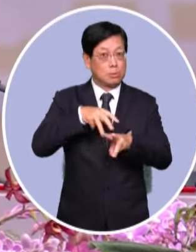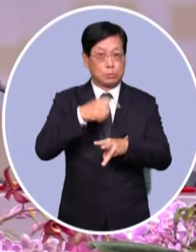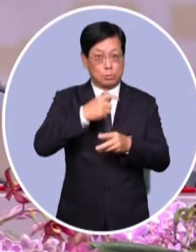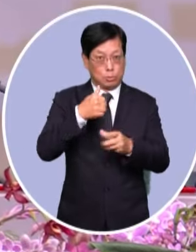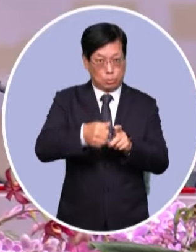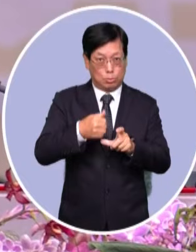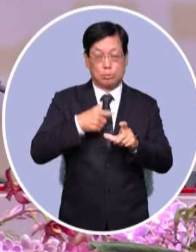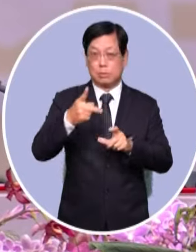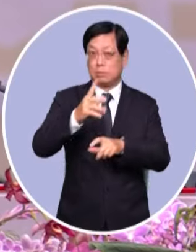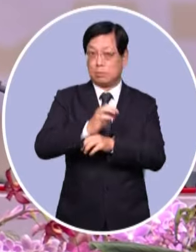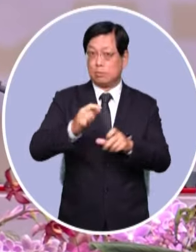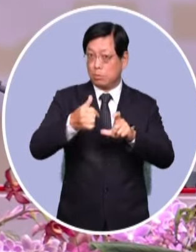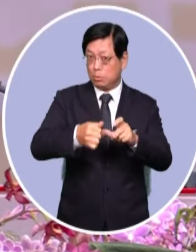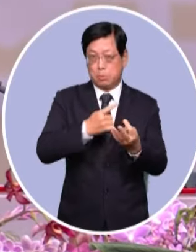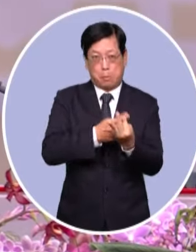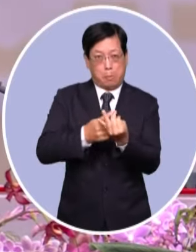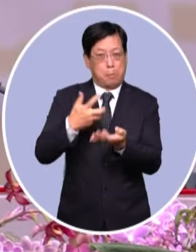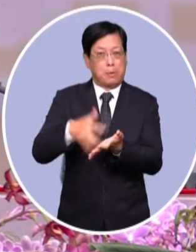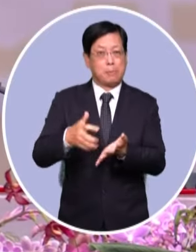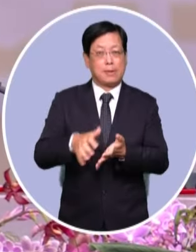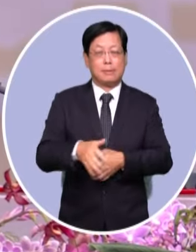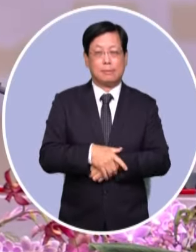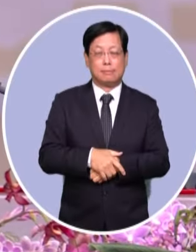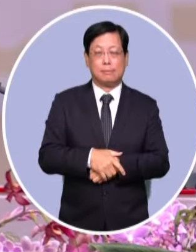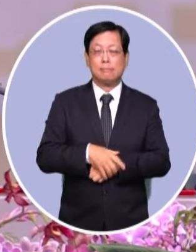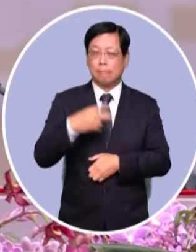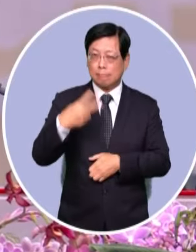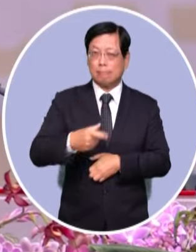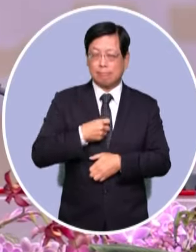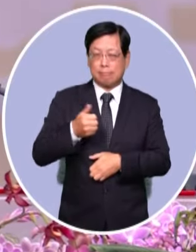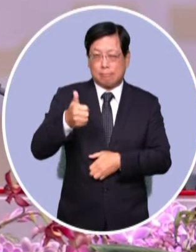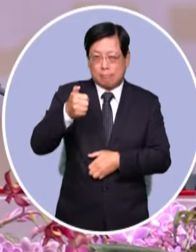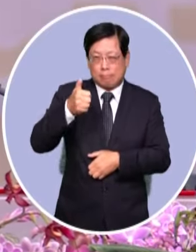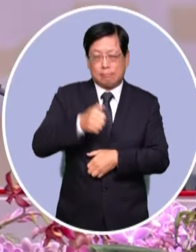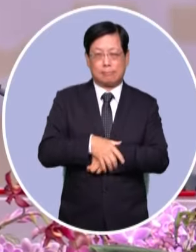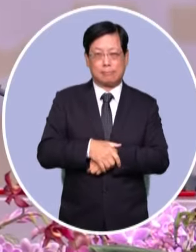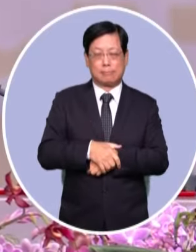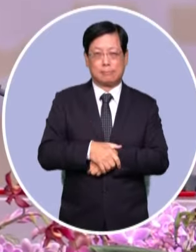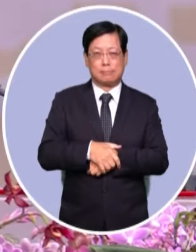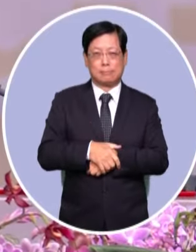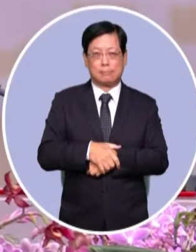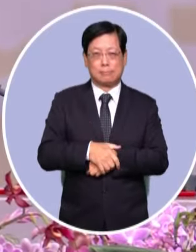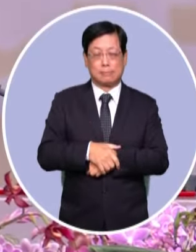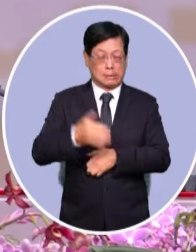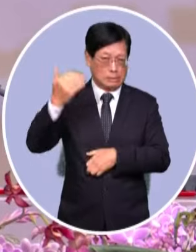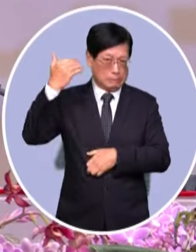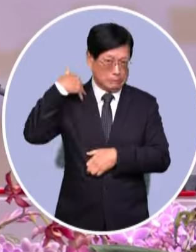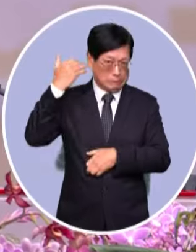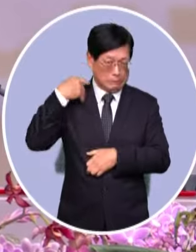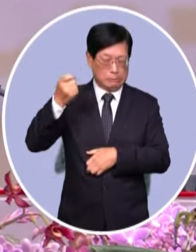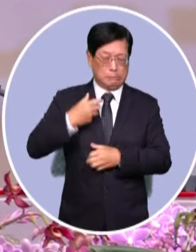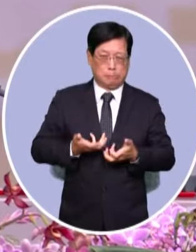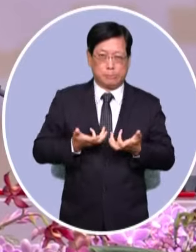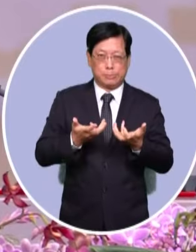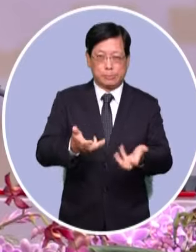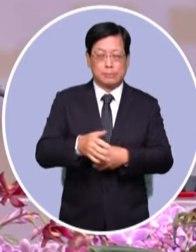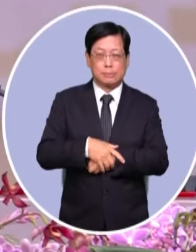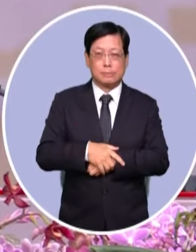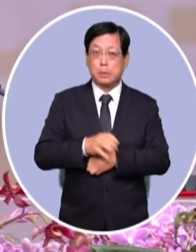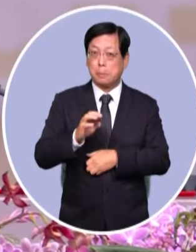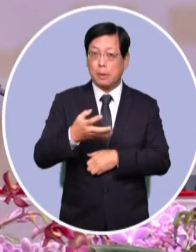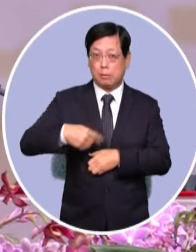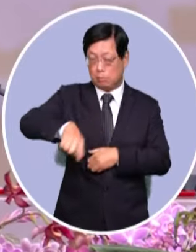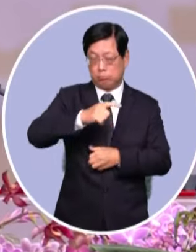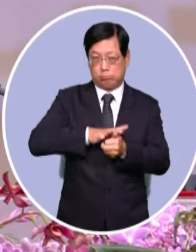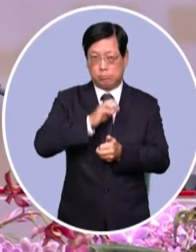科学园区等等。我们应该感恩这些前辈父祖，因为爱